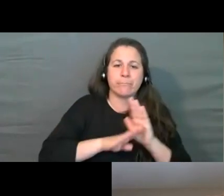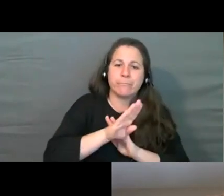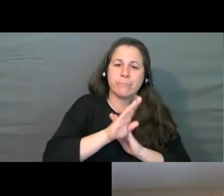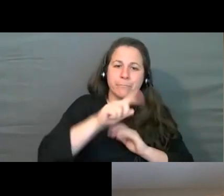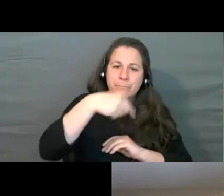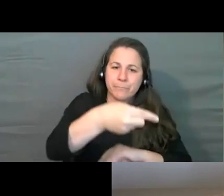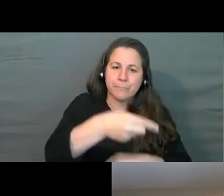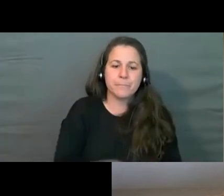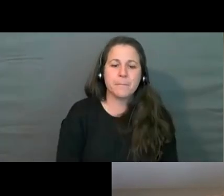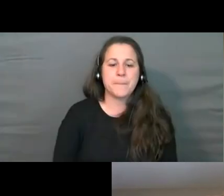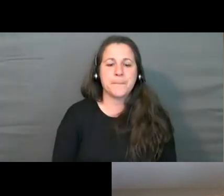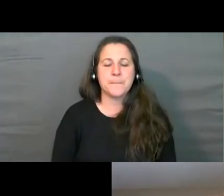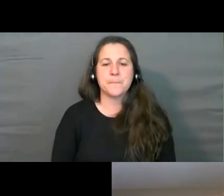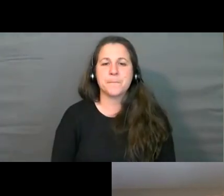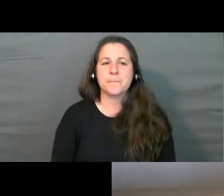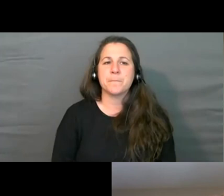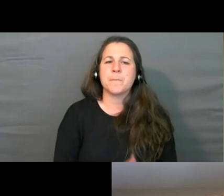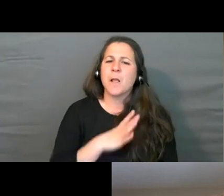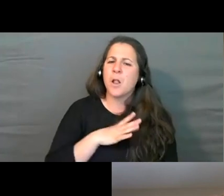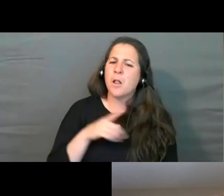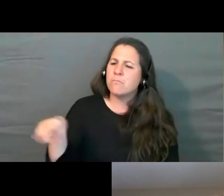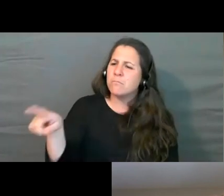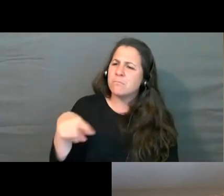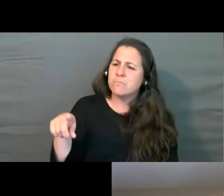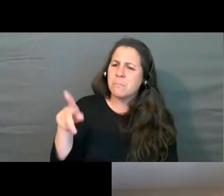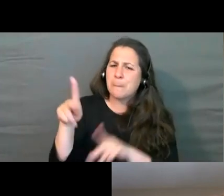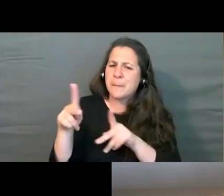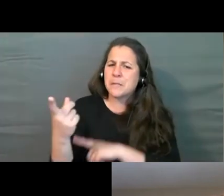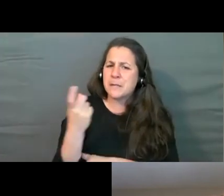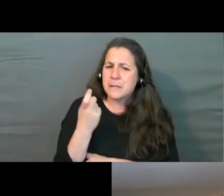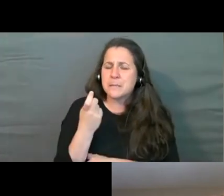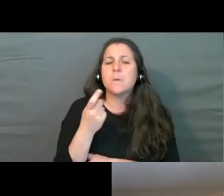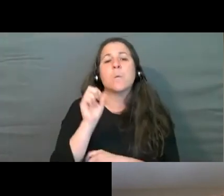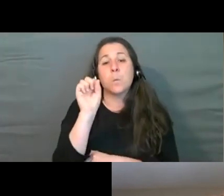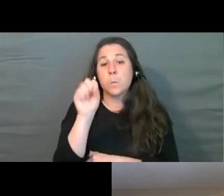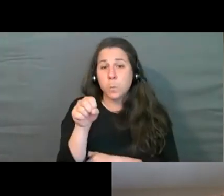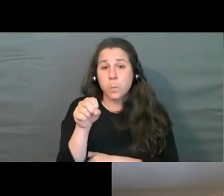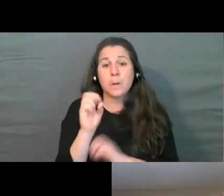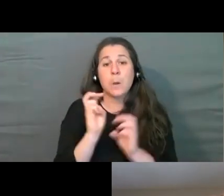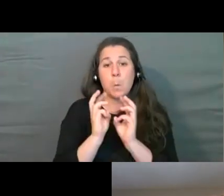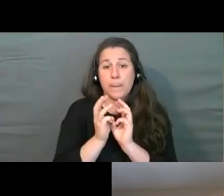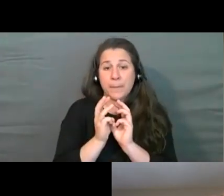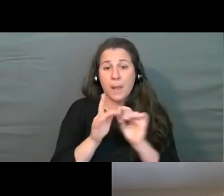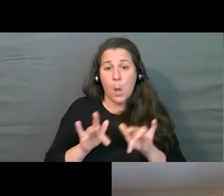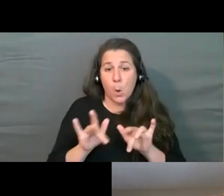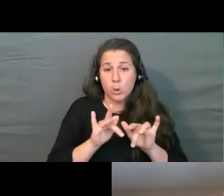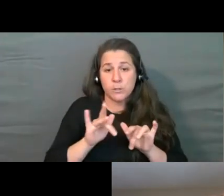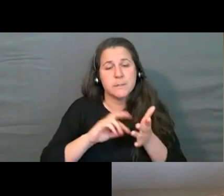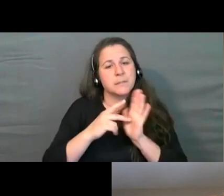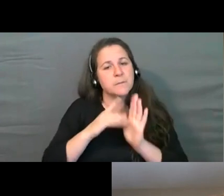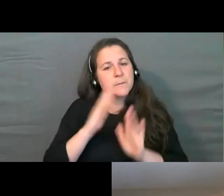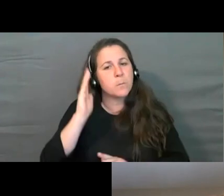Pour des gens qui posaient la question, le webinaire a été enregistré, donc fera l'objet d'une diffusion